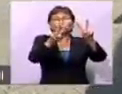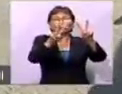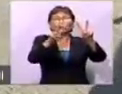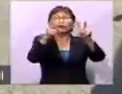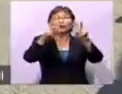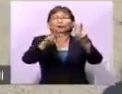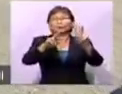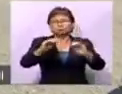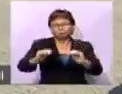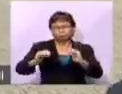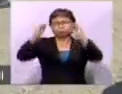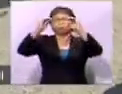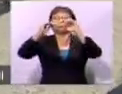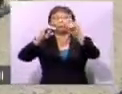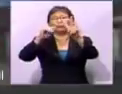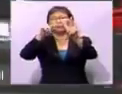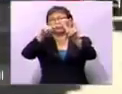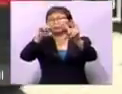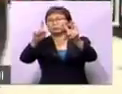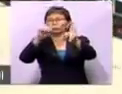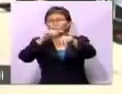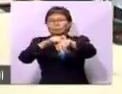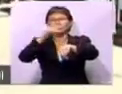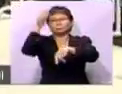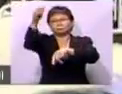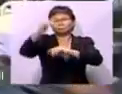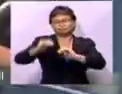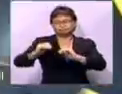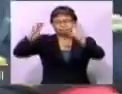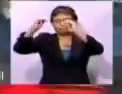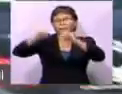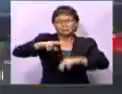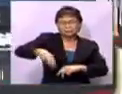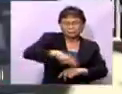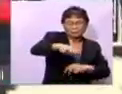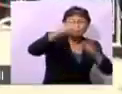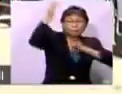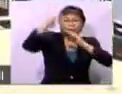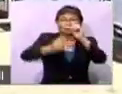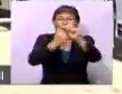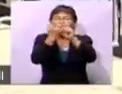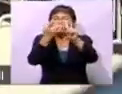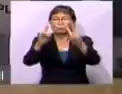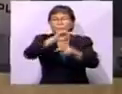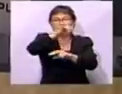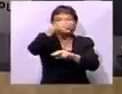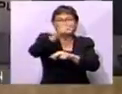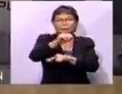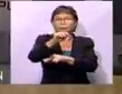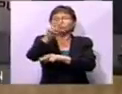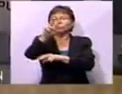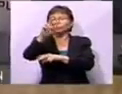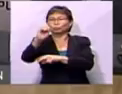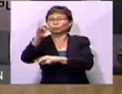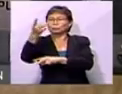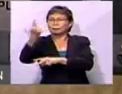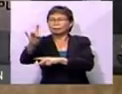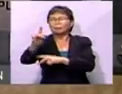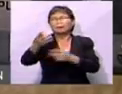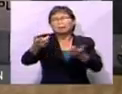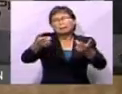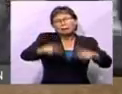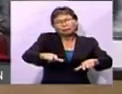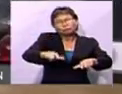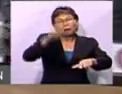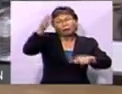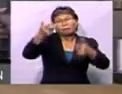kepada 2.1 pada masa akan datang. Jelajah Malaysia 2018, JM 2018 dijadual